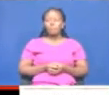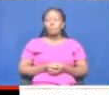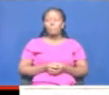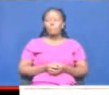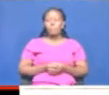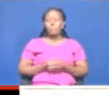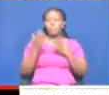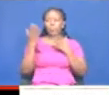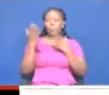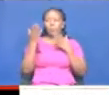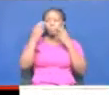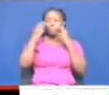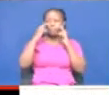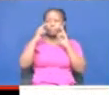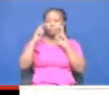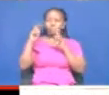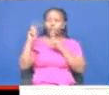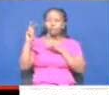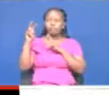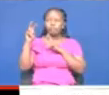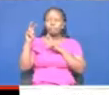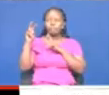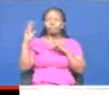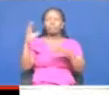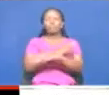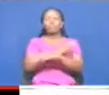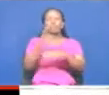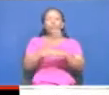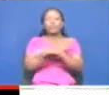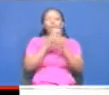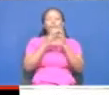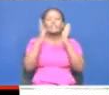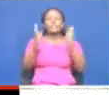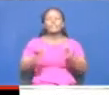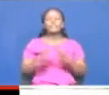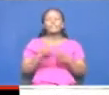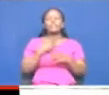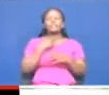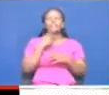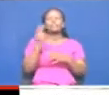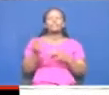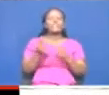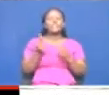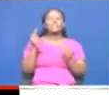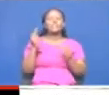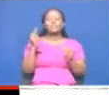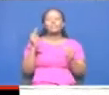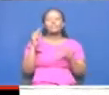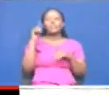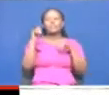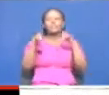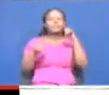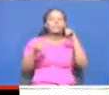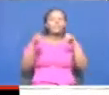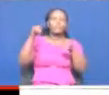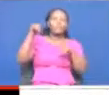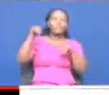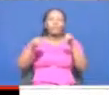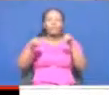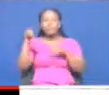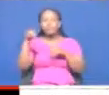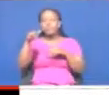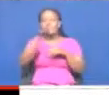Macho yote yakimtazama kiongozi wa kwaya, sauti za juu na chini zikibadilika huku wanafunzi wa grade 5 wa shule ya